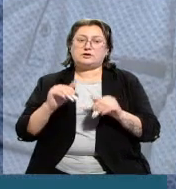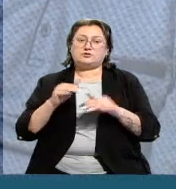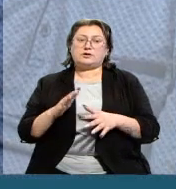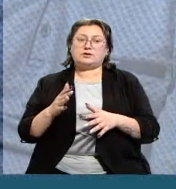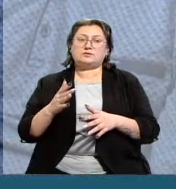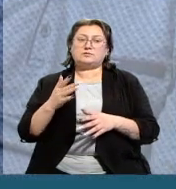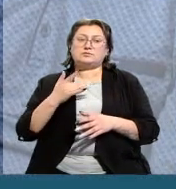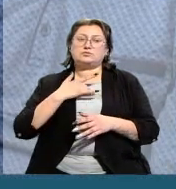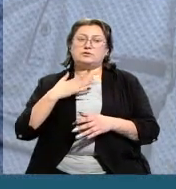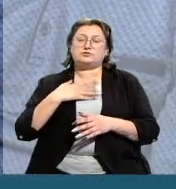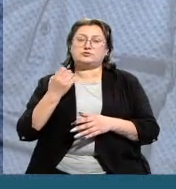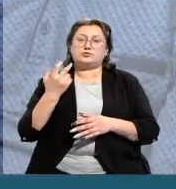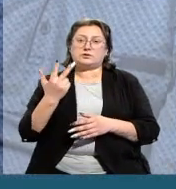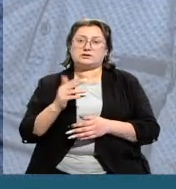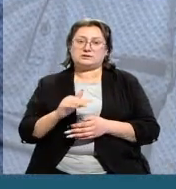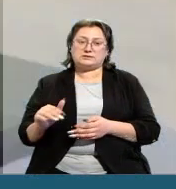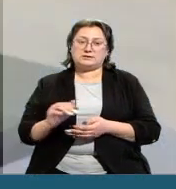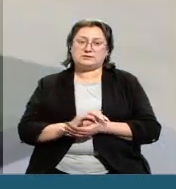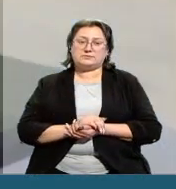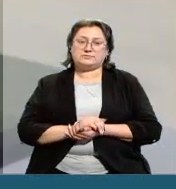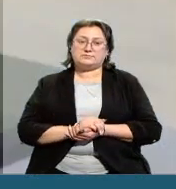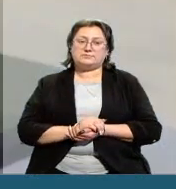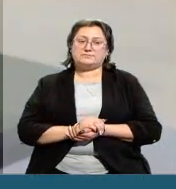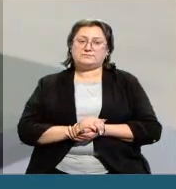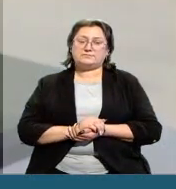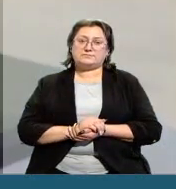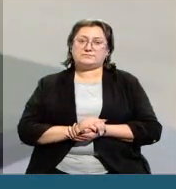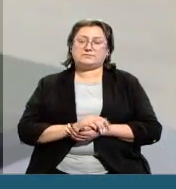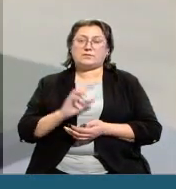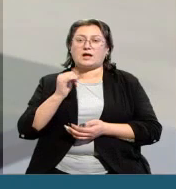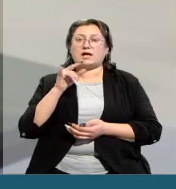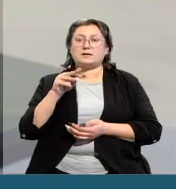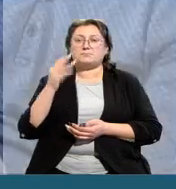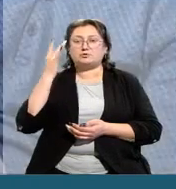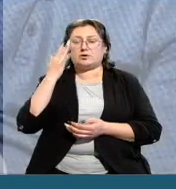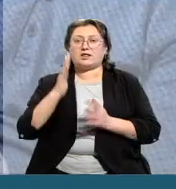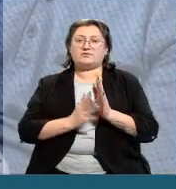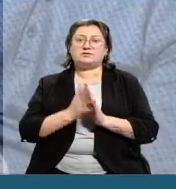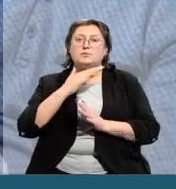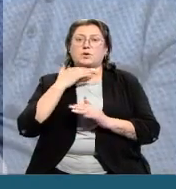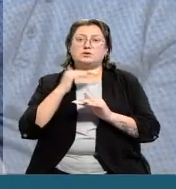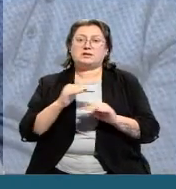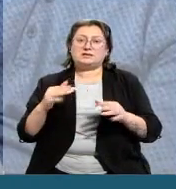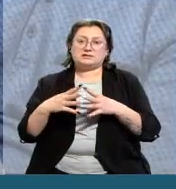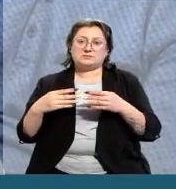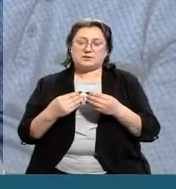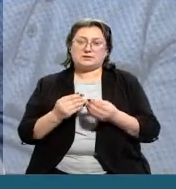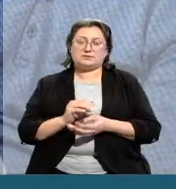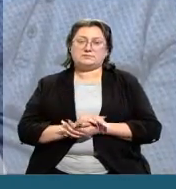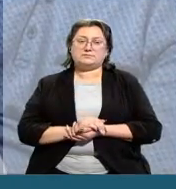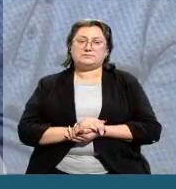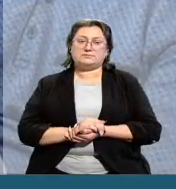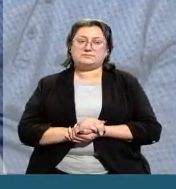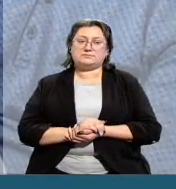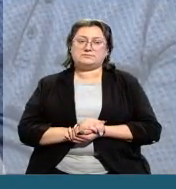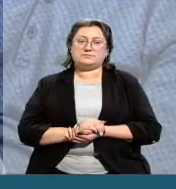жаңа қызыма бауыр керек, жалғыз сұрап жүрген. Сосын енді шешім қабылдап шықтық қой. Алладан сұрап алып, тілеп алған балаларымыз енді осы.